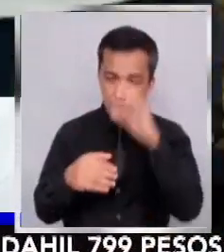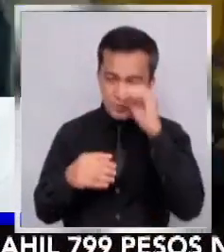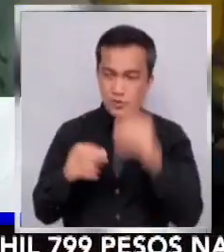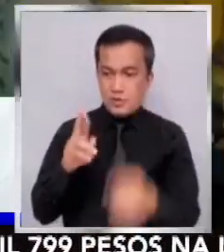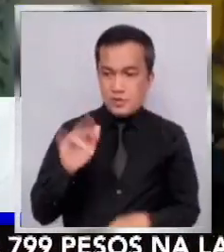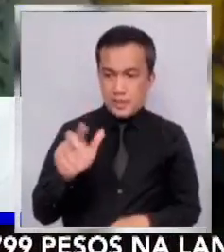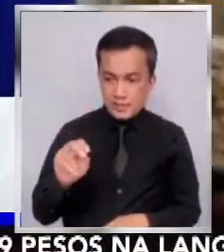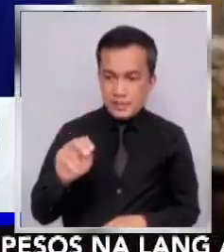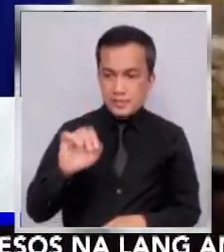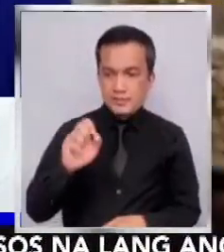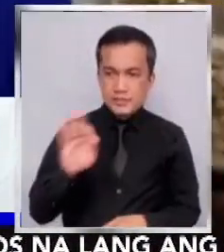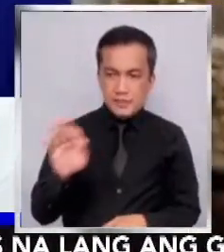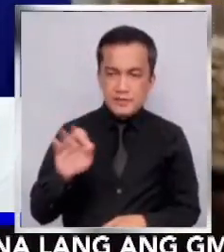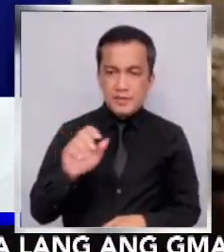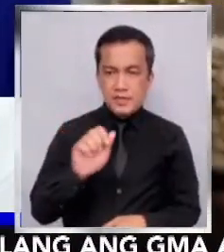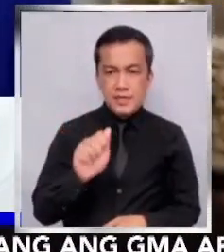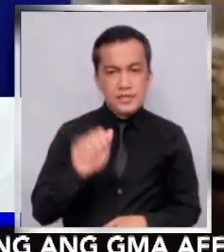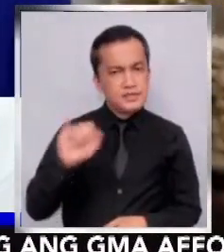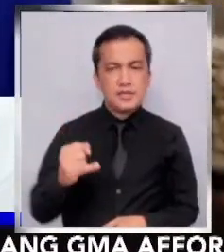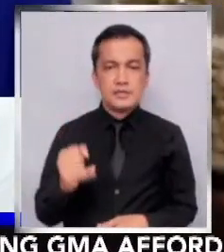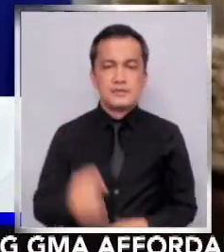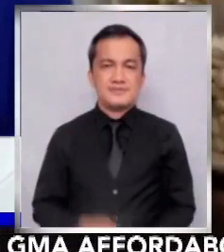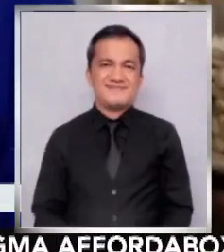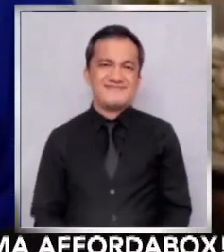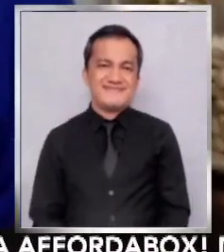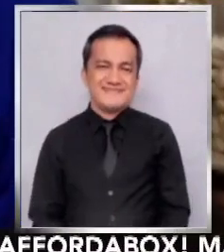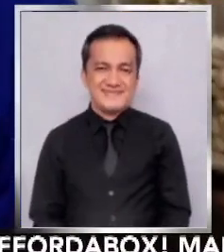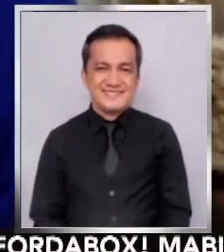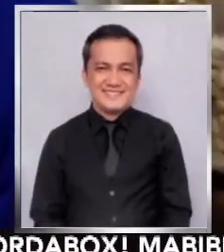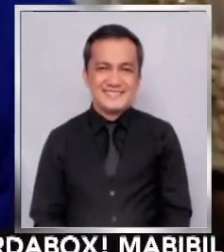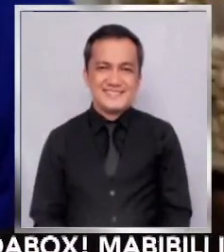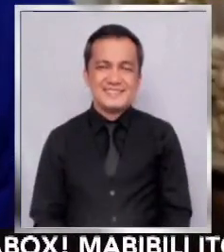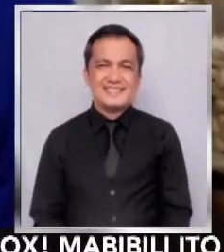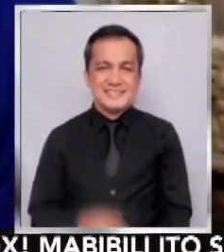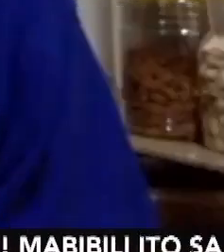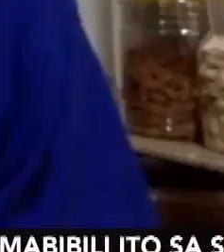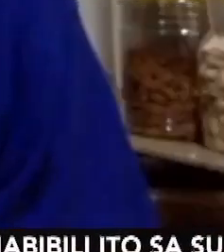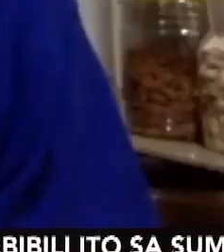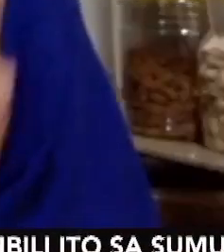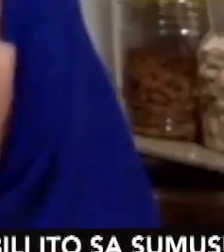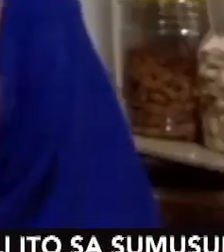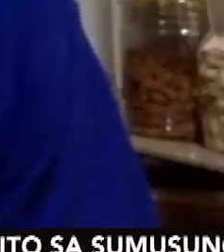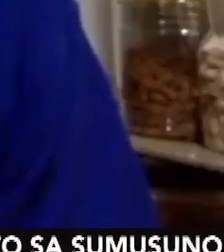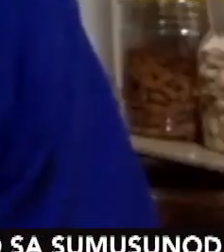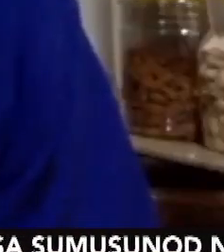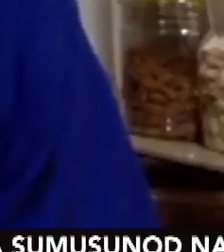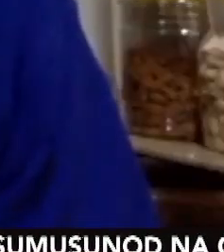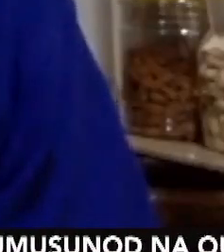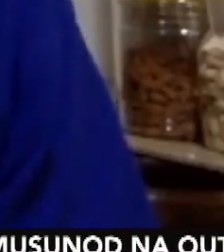Jeff, AJ. Exciting. Lars Santiago, updated sa Showbiz Happenings.